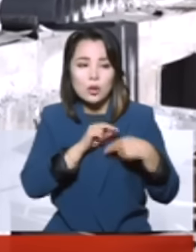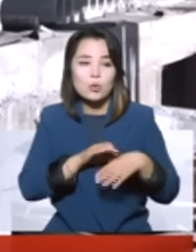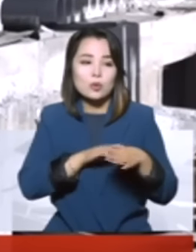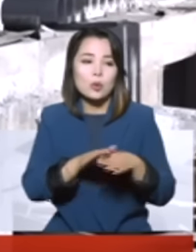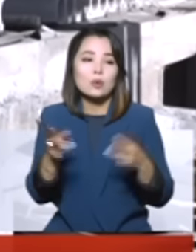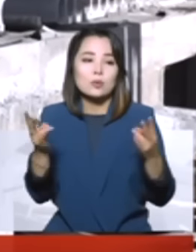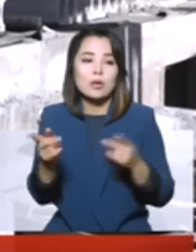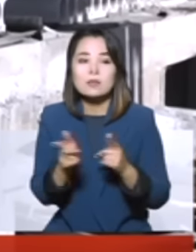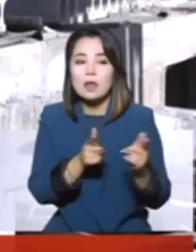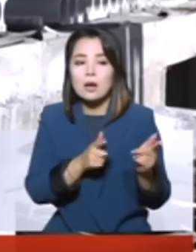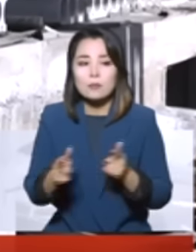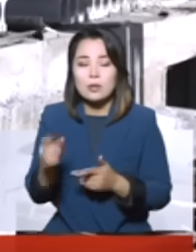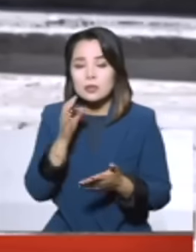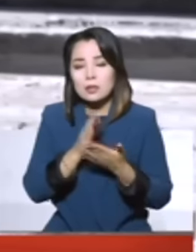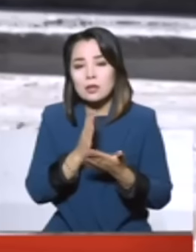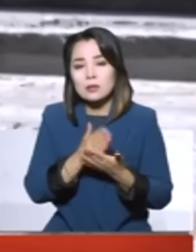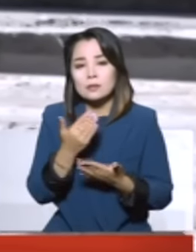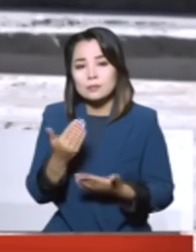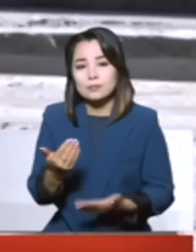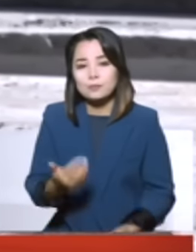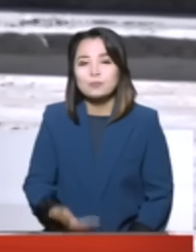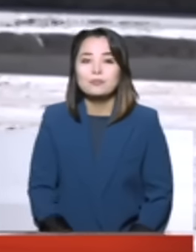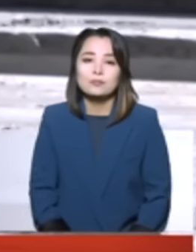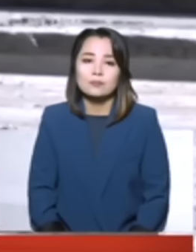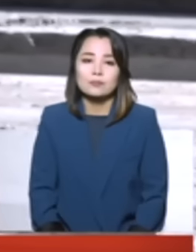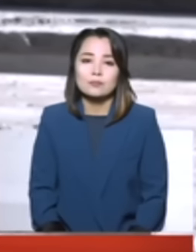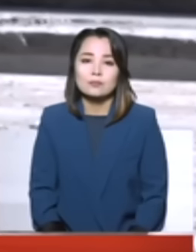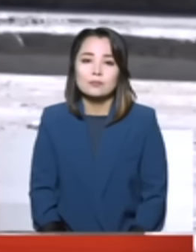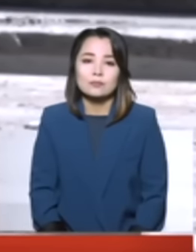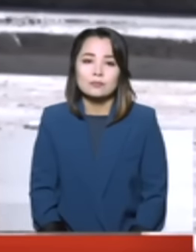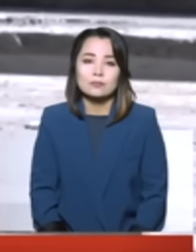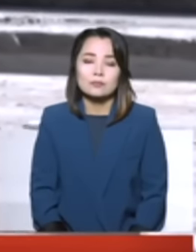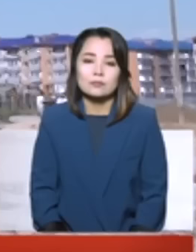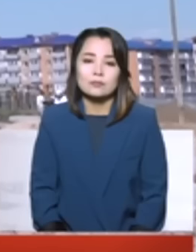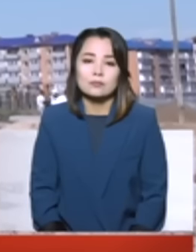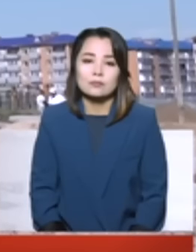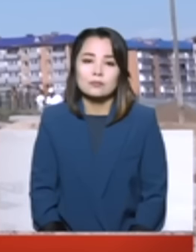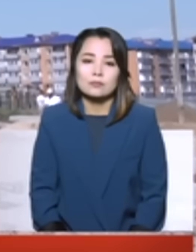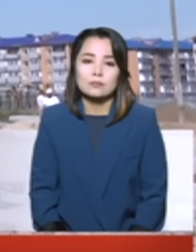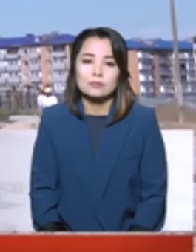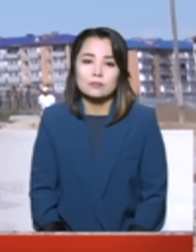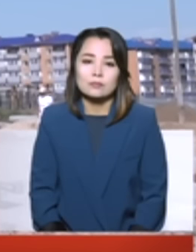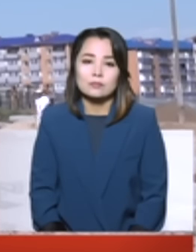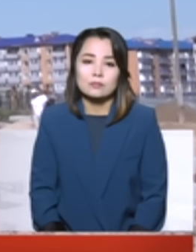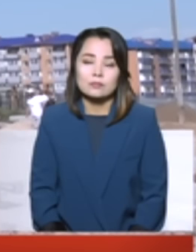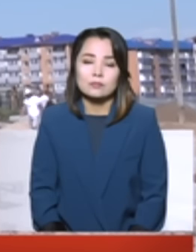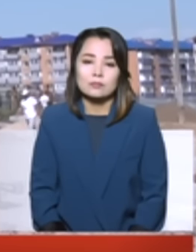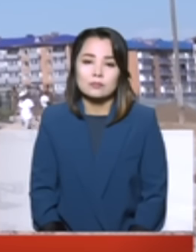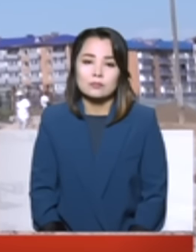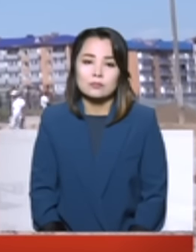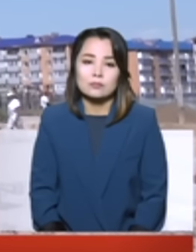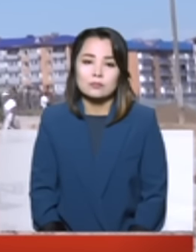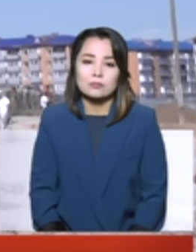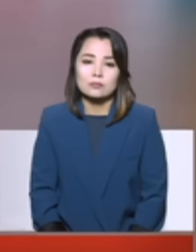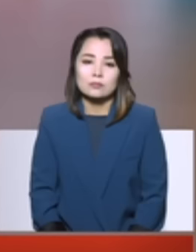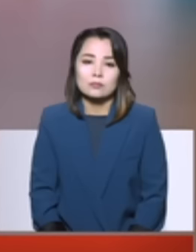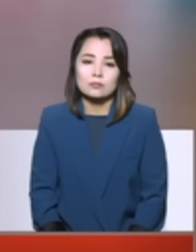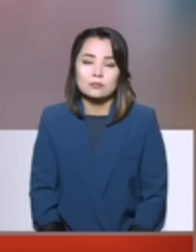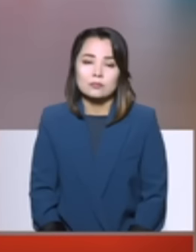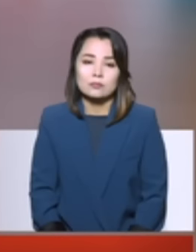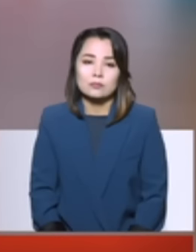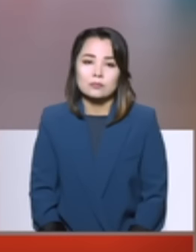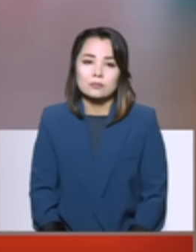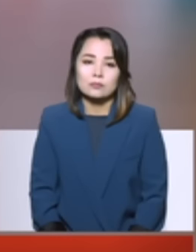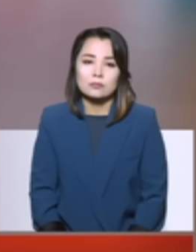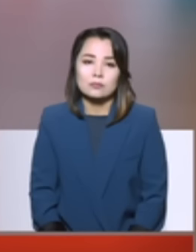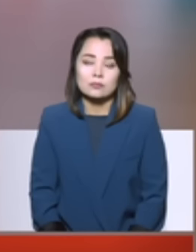етуге дайынбыз дейді. Омысындық Наурызбаева, Данияр Жұмағұлов, Қазақстан ұлттық арнасы, Ақмола облысы.